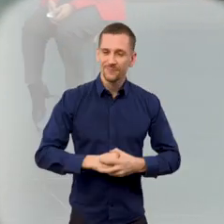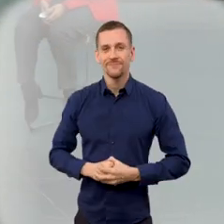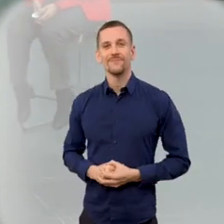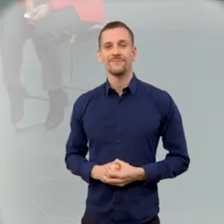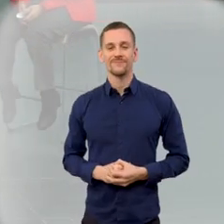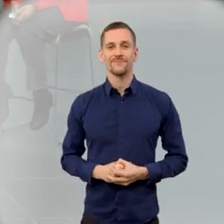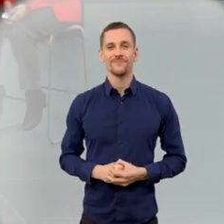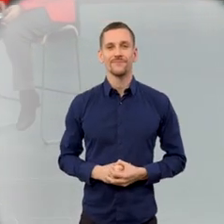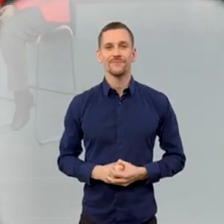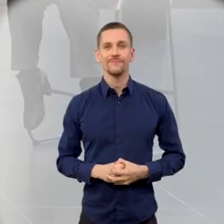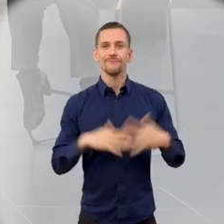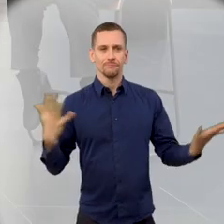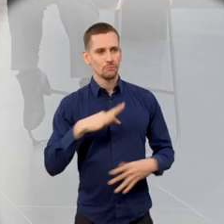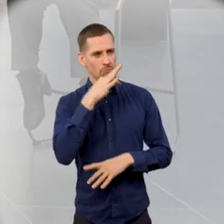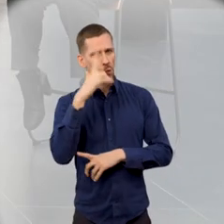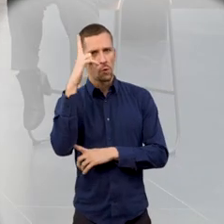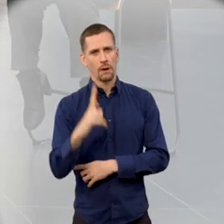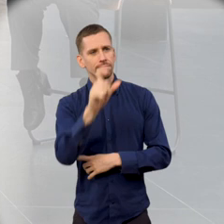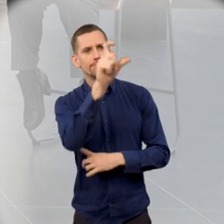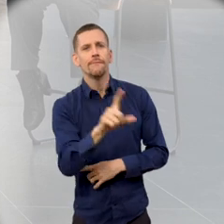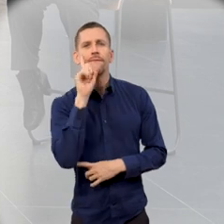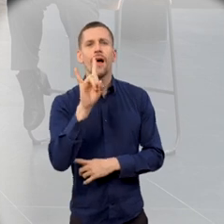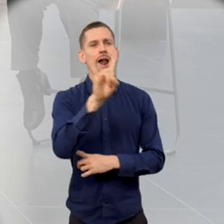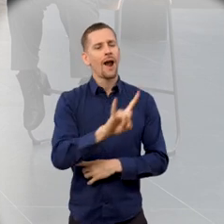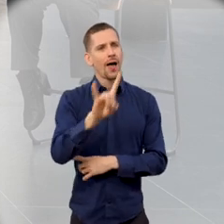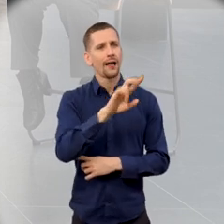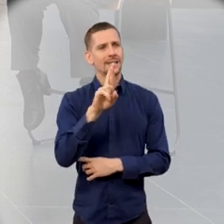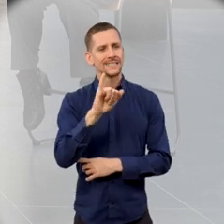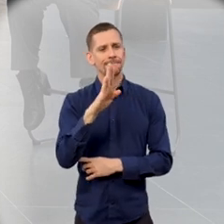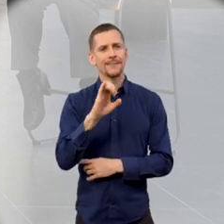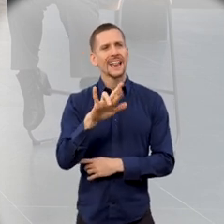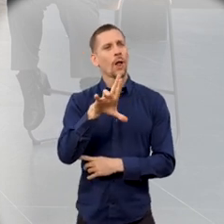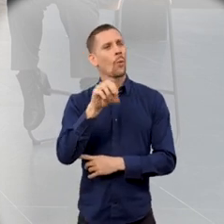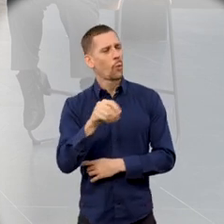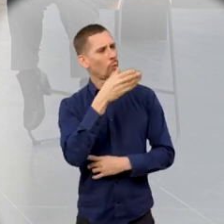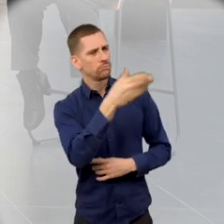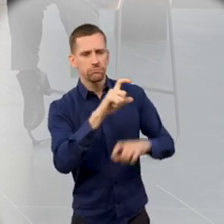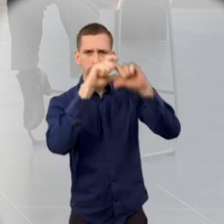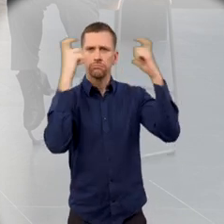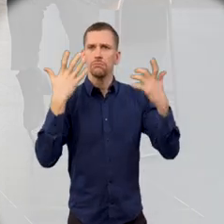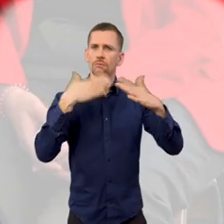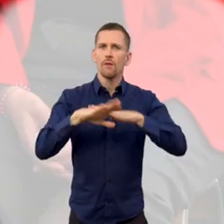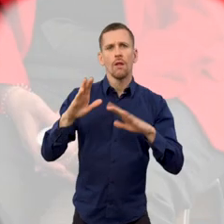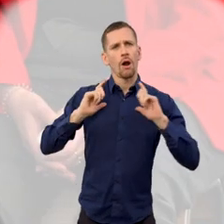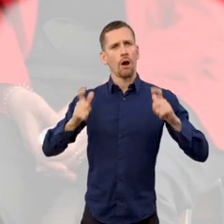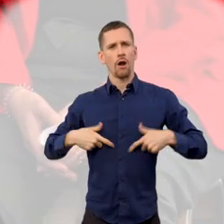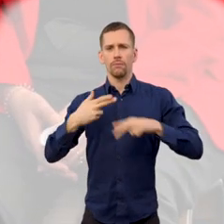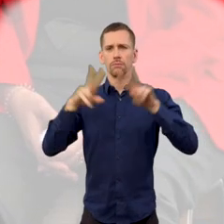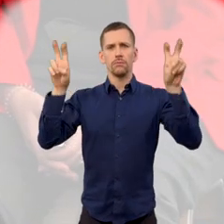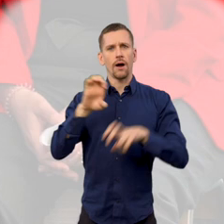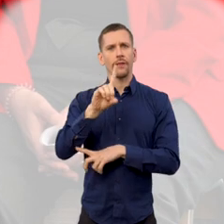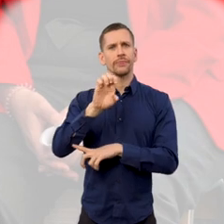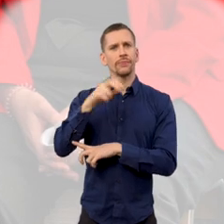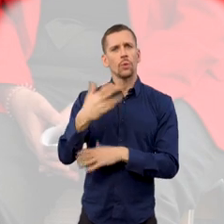vais commencer par vous présenter Hélène Ribeiro. Vous êtes directrice pédagogique d'Eden School qui à Villeurbanne forme depuis 2017 au